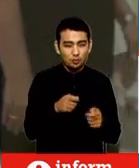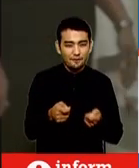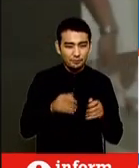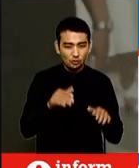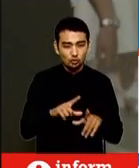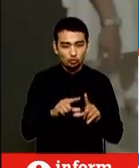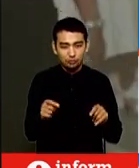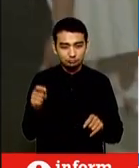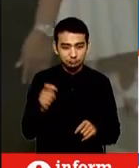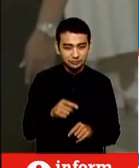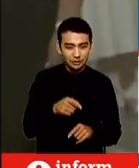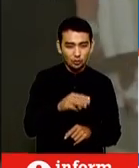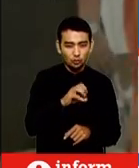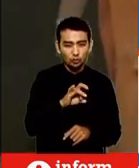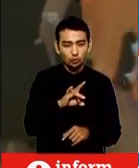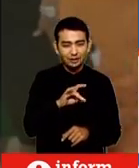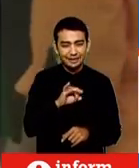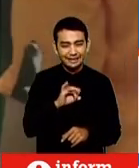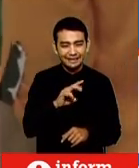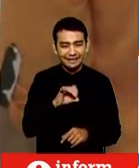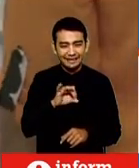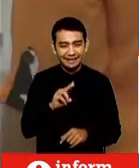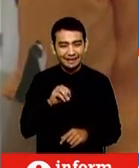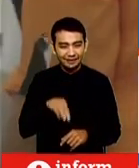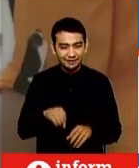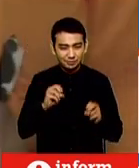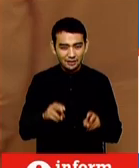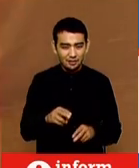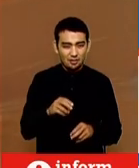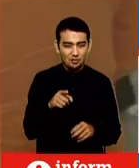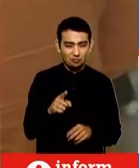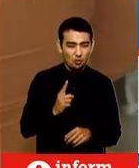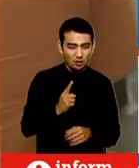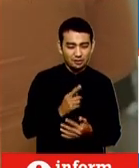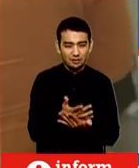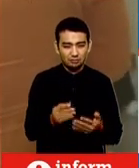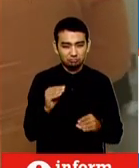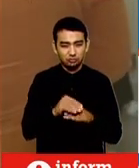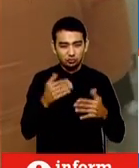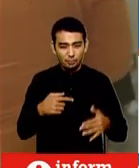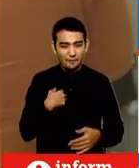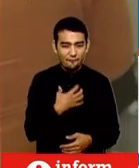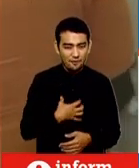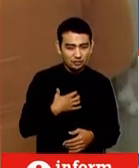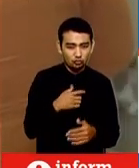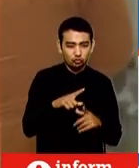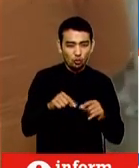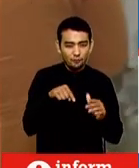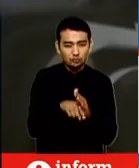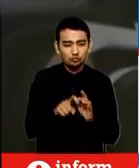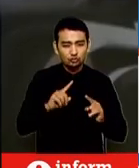в школу установлены турникеты. Это говорит о том, что у нас высокий уровень безопасности. Для нас важна обстановка внутри